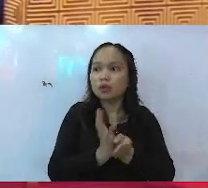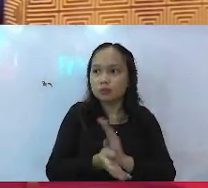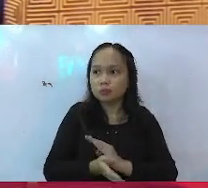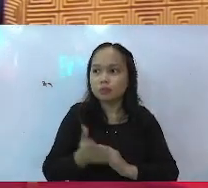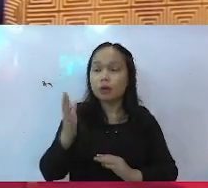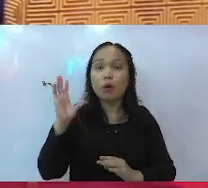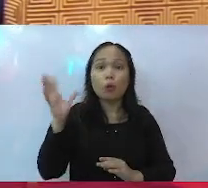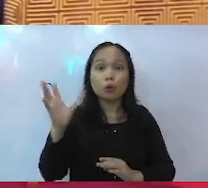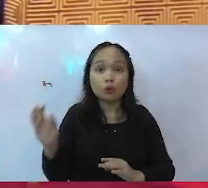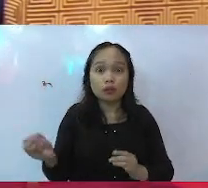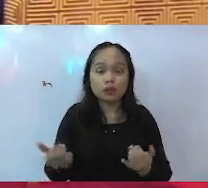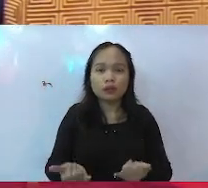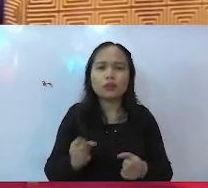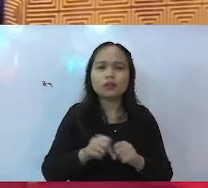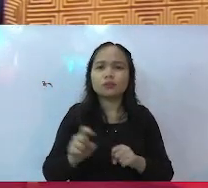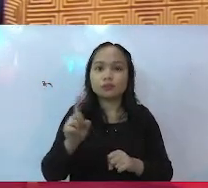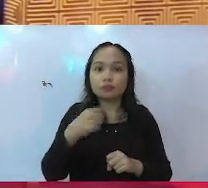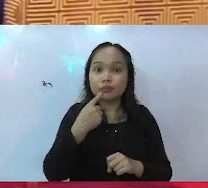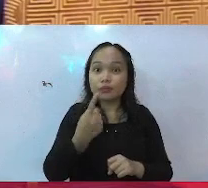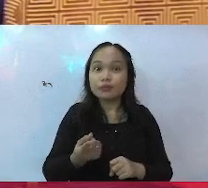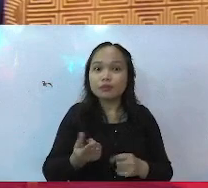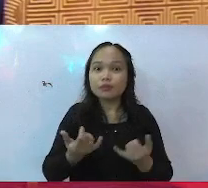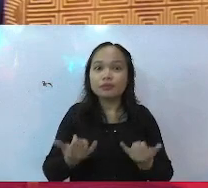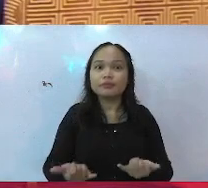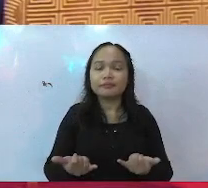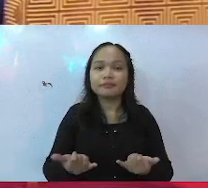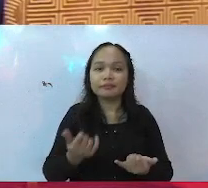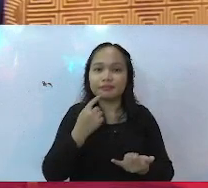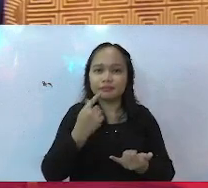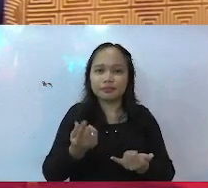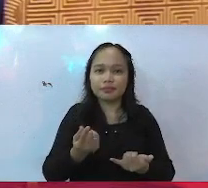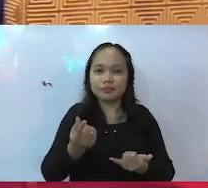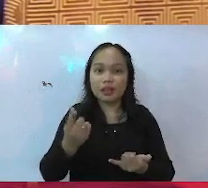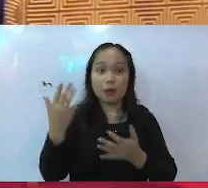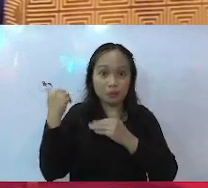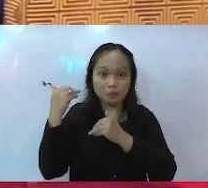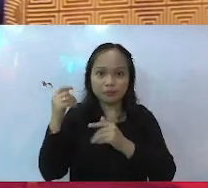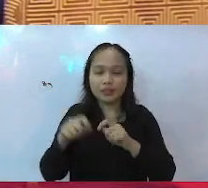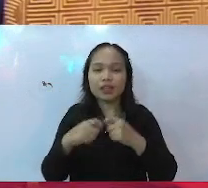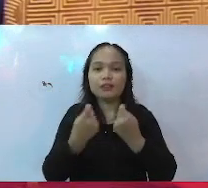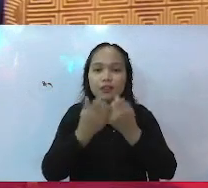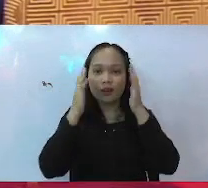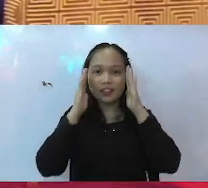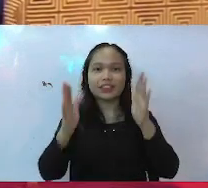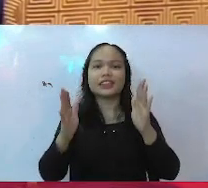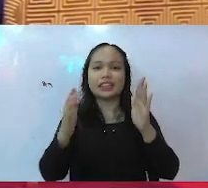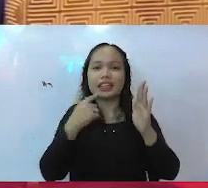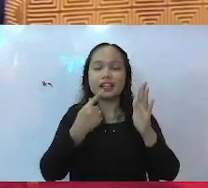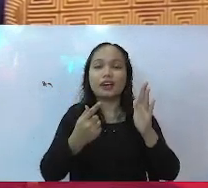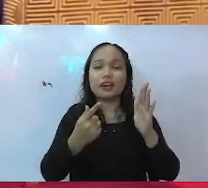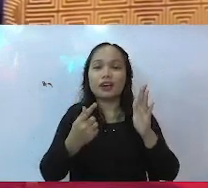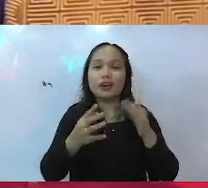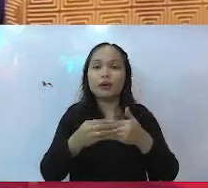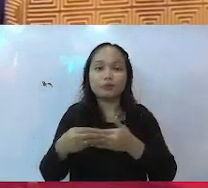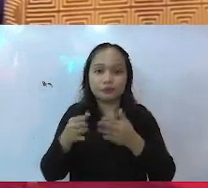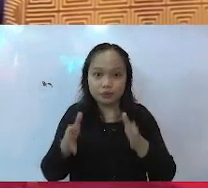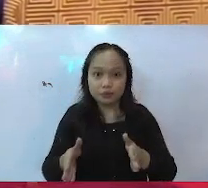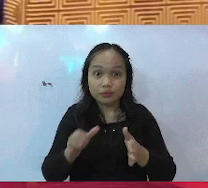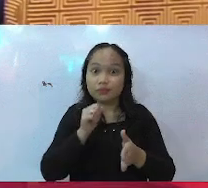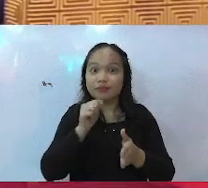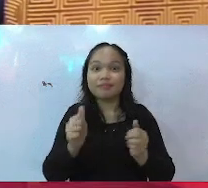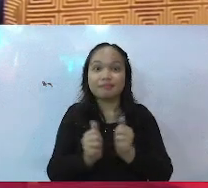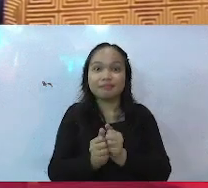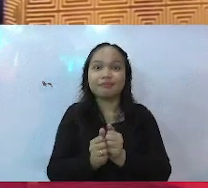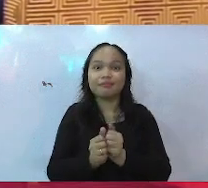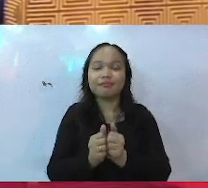you see Alam niyo madalas kasi ano tingnan niyo ha i hope the team Focus leaders that are not around tonight